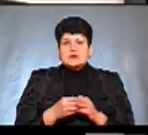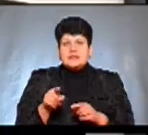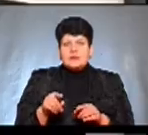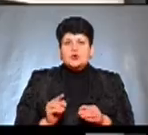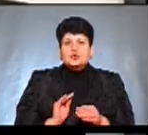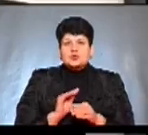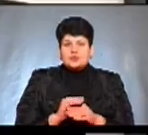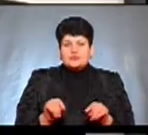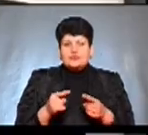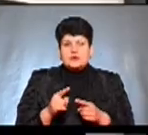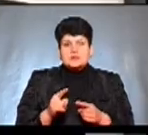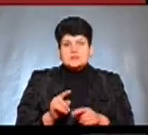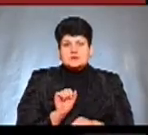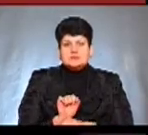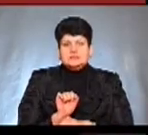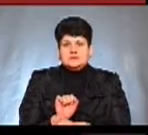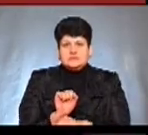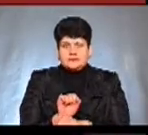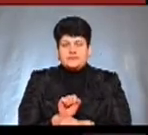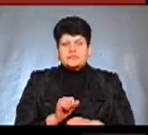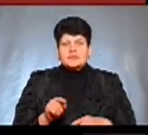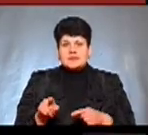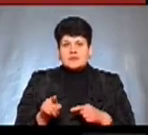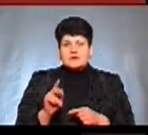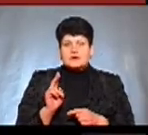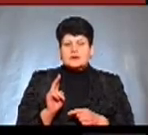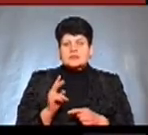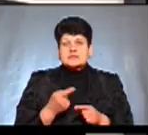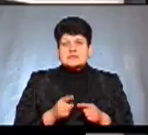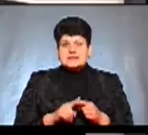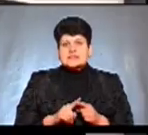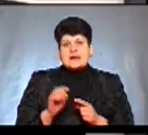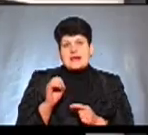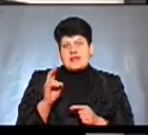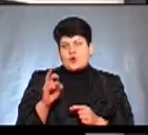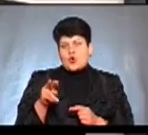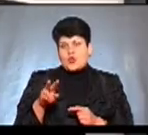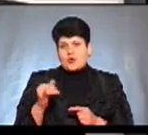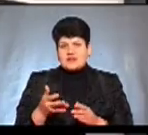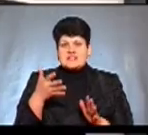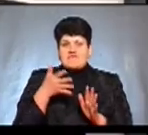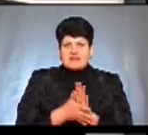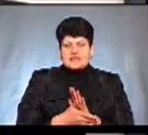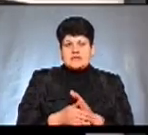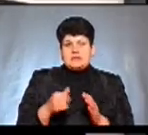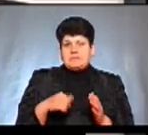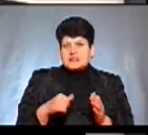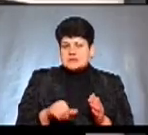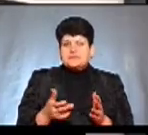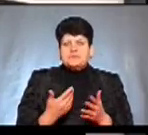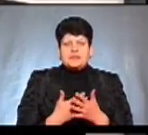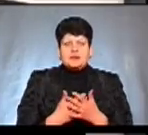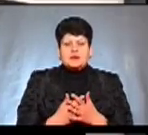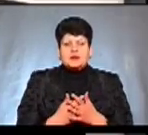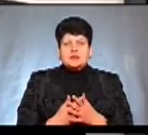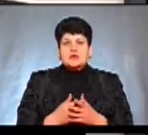утворюється корок автомобільний. Там постійно, так, тобто, забори. Корок – це екологія, корок – це витрати пального, це витрати додаткового